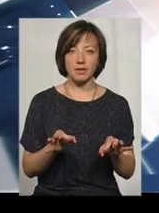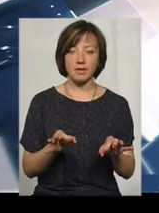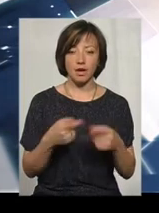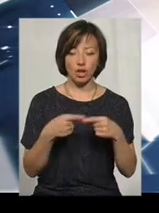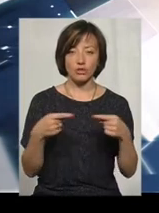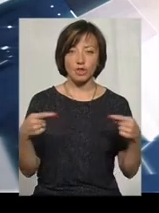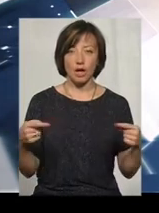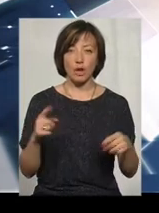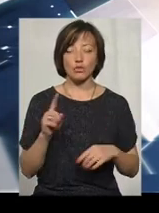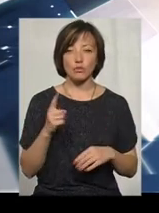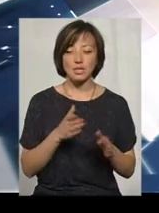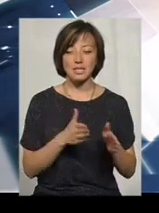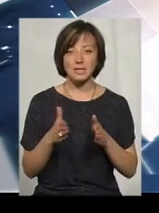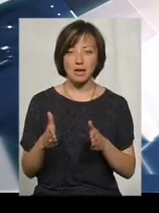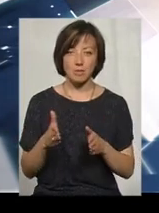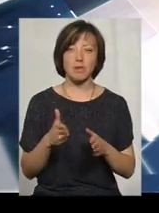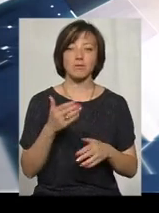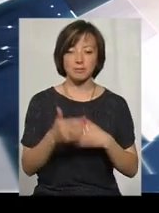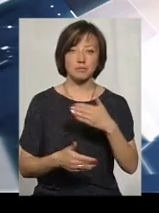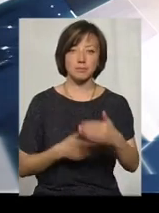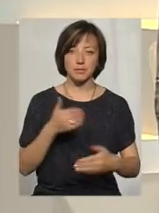вона працює.